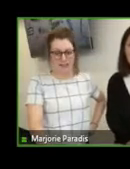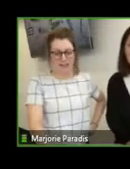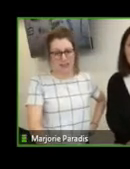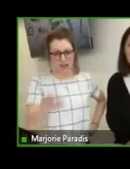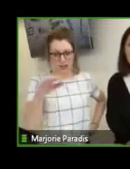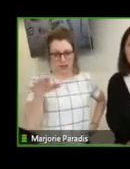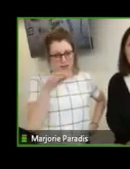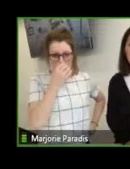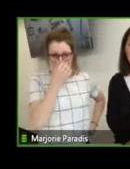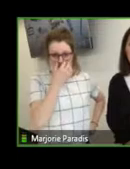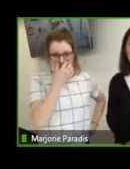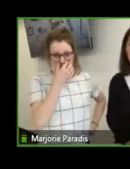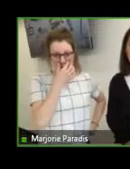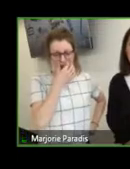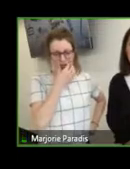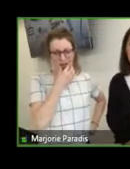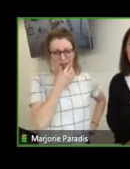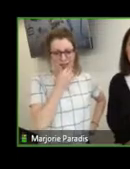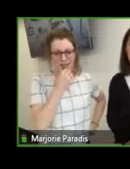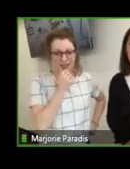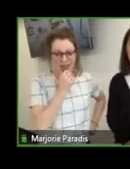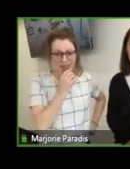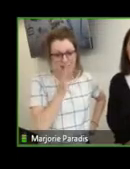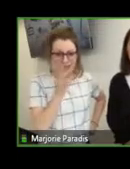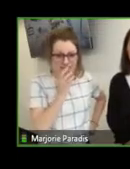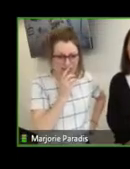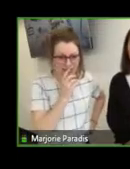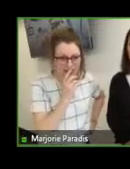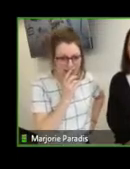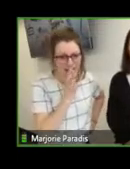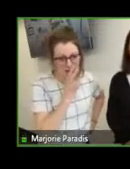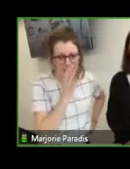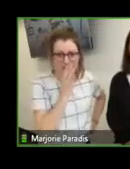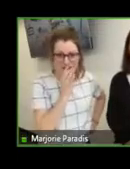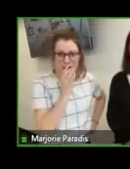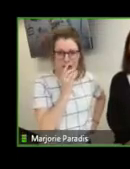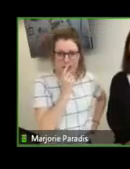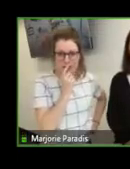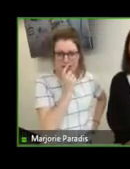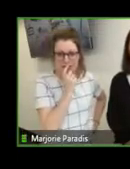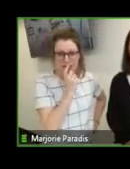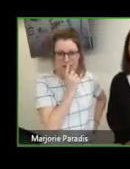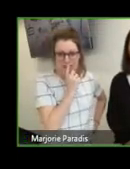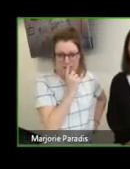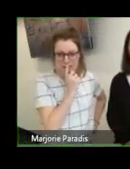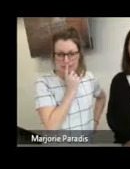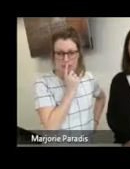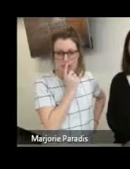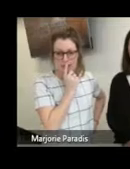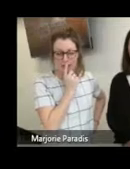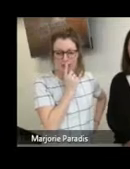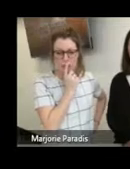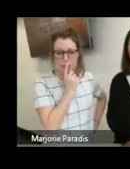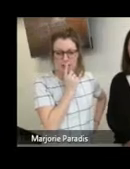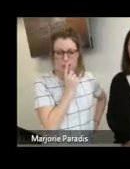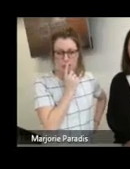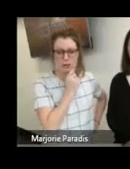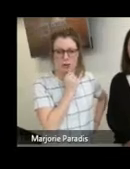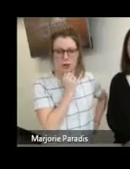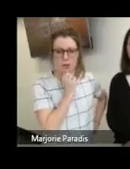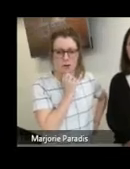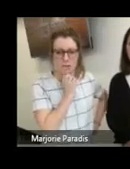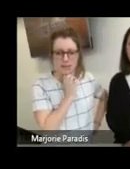semble assez... Il n'y a pas de tendance nette. Dégage les journalistes, OK. On va laisser le temps